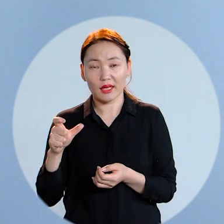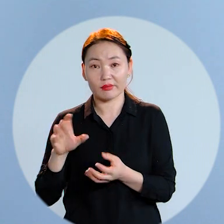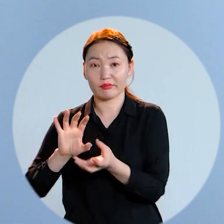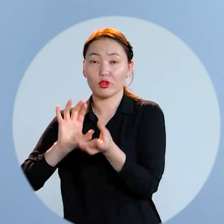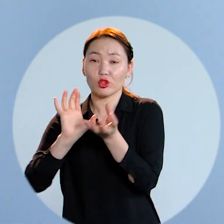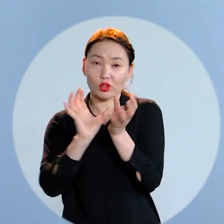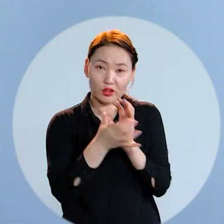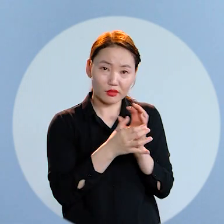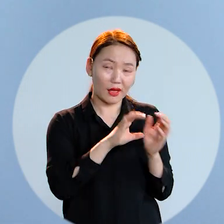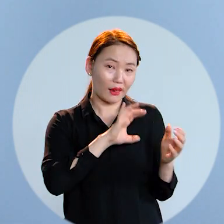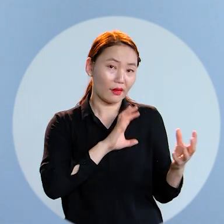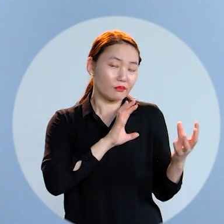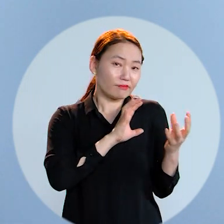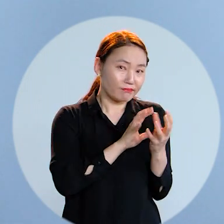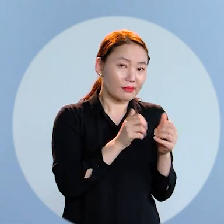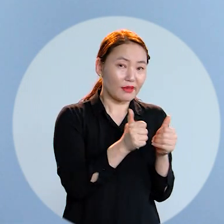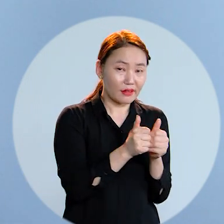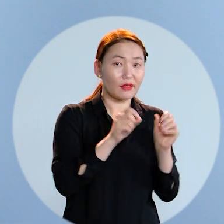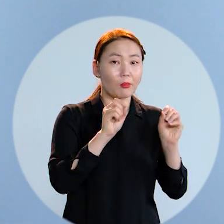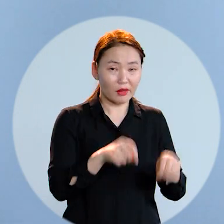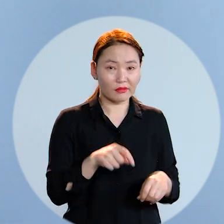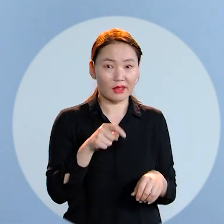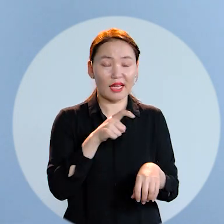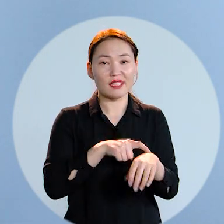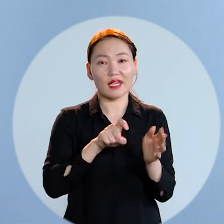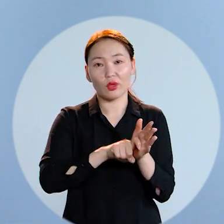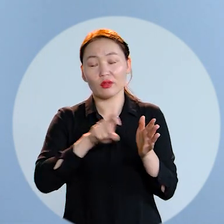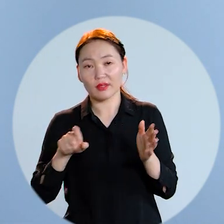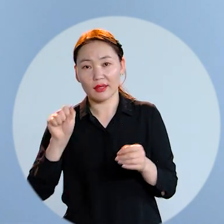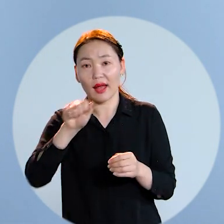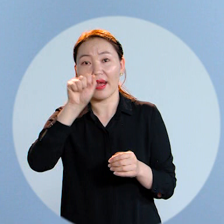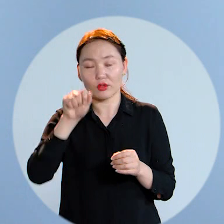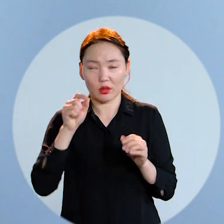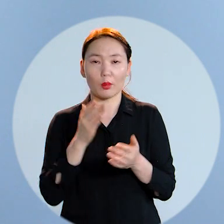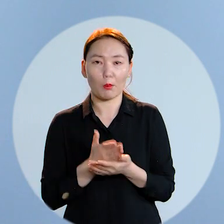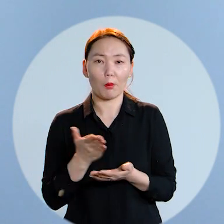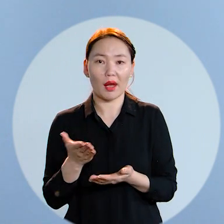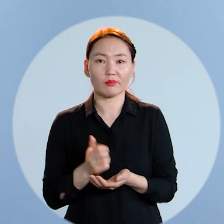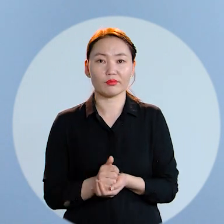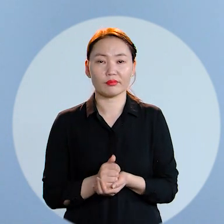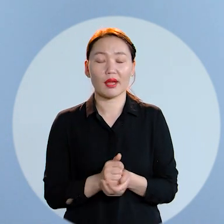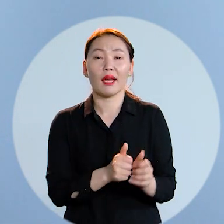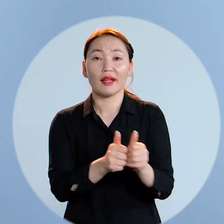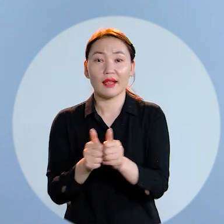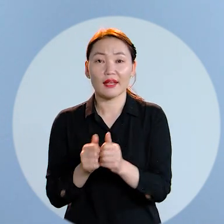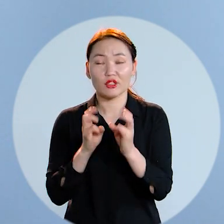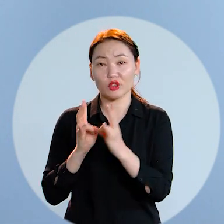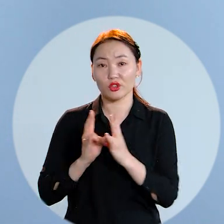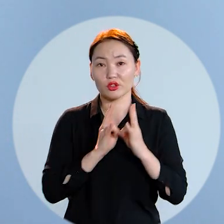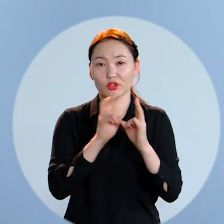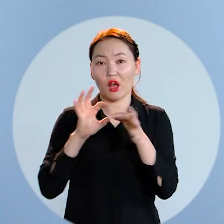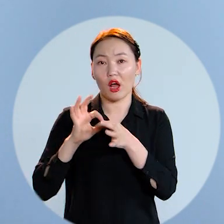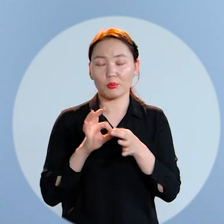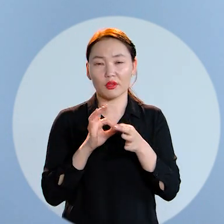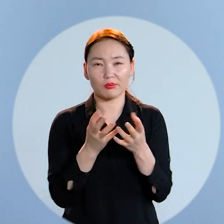найз болно гэдэг бол бас л цаг хугацааны асуудал байдаг. Тийм ээ. За найз нөхдтэй холбоотой олон сайхан үг,